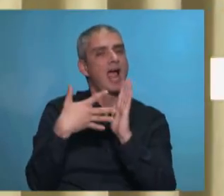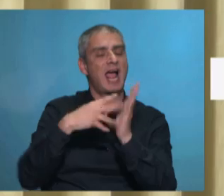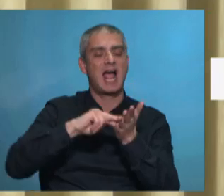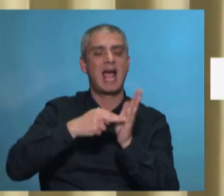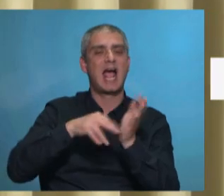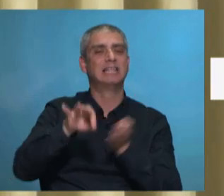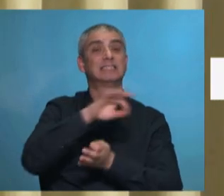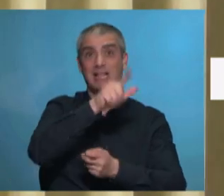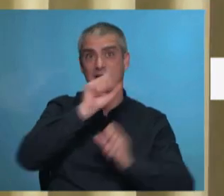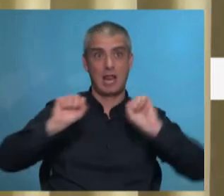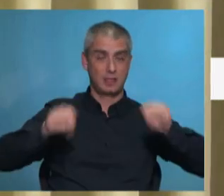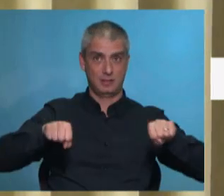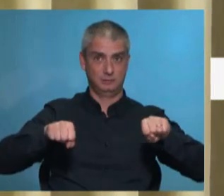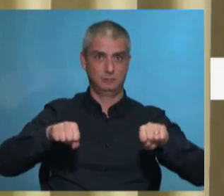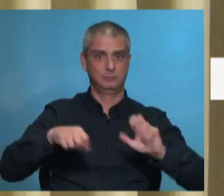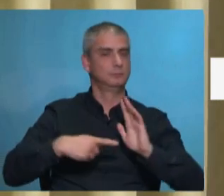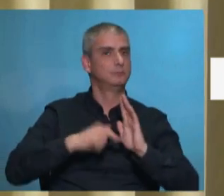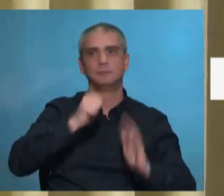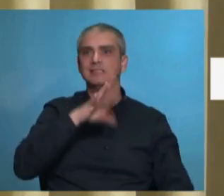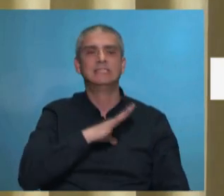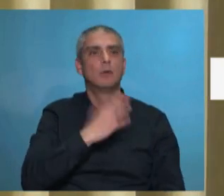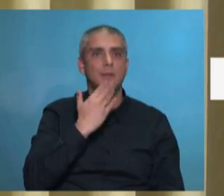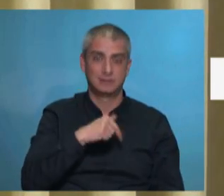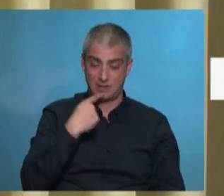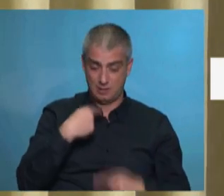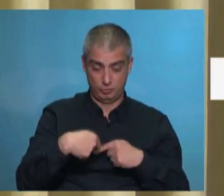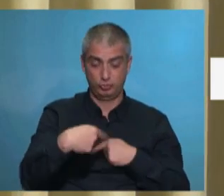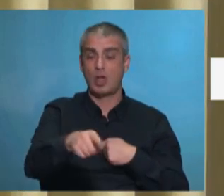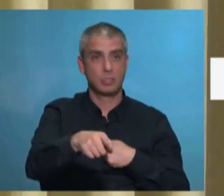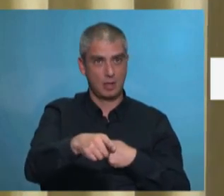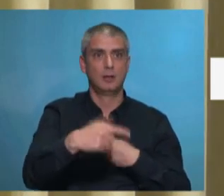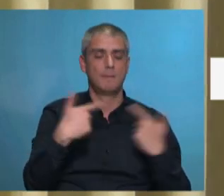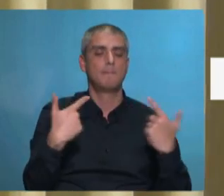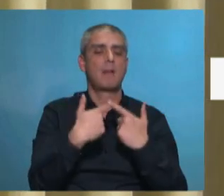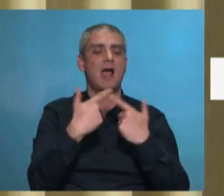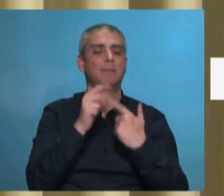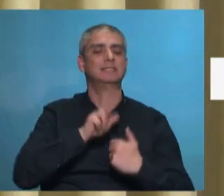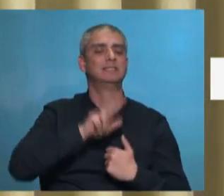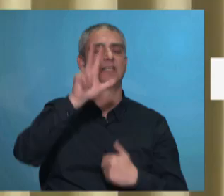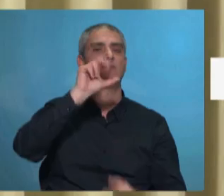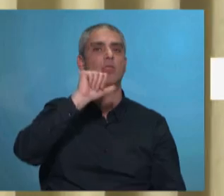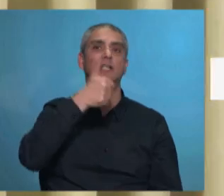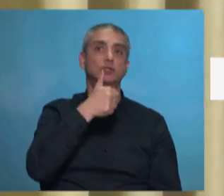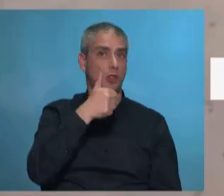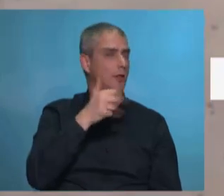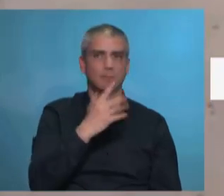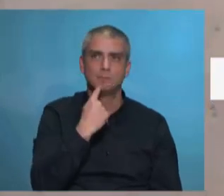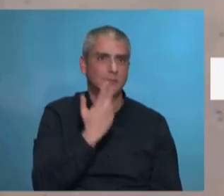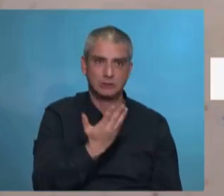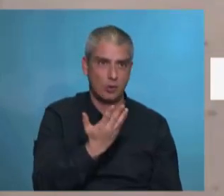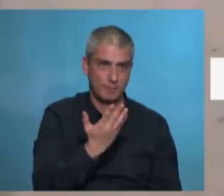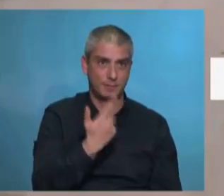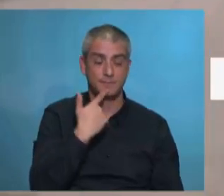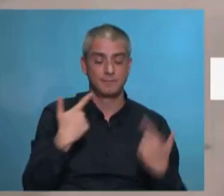לנשיא המדינה מעמיד בראש האיומים על ישראל בשנה שלפנינו את מלחמת הצפון הראשונה. מה זה אומר?